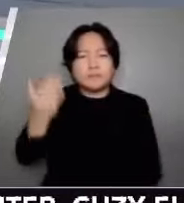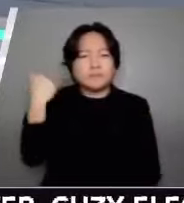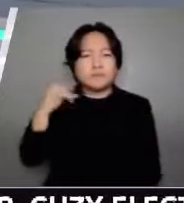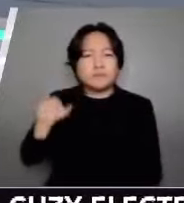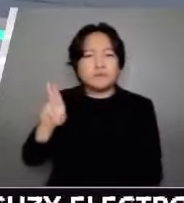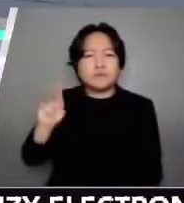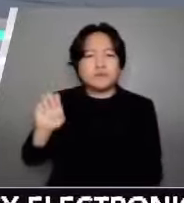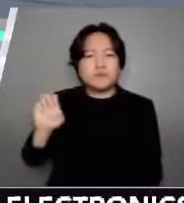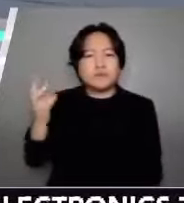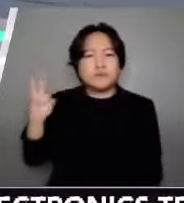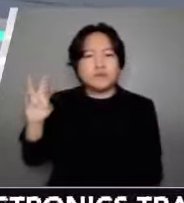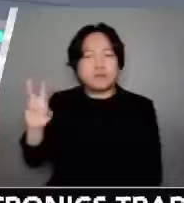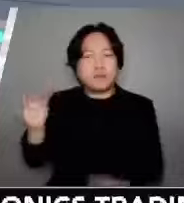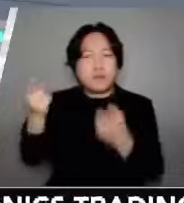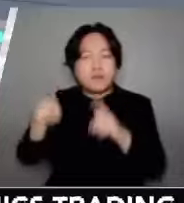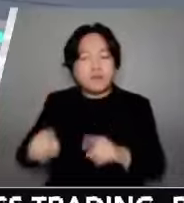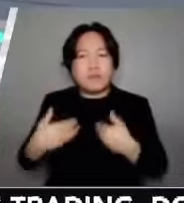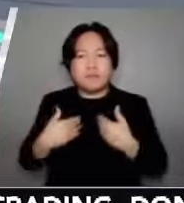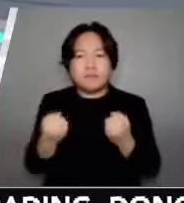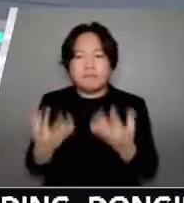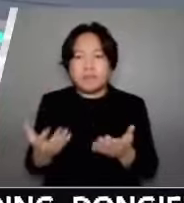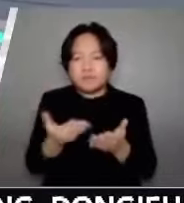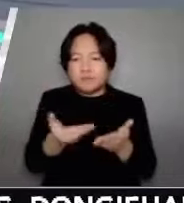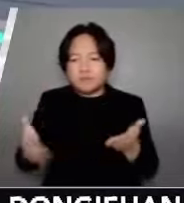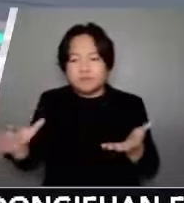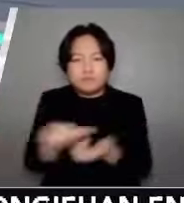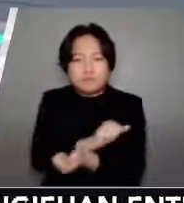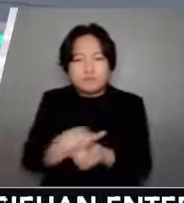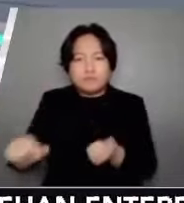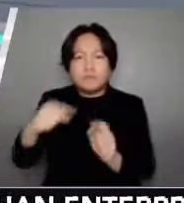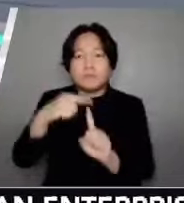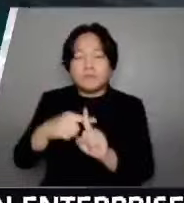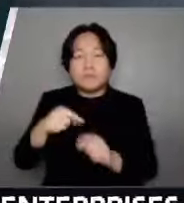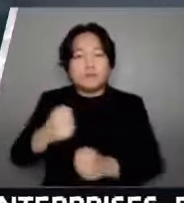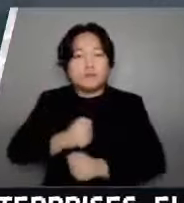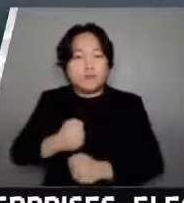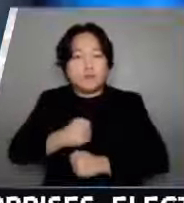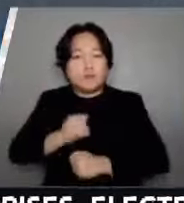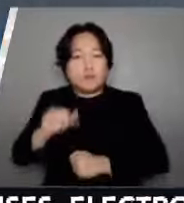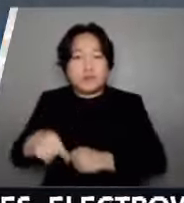may nasugatan pang sundalo. Balita natin ni June Veneracion.